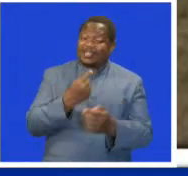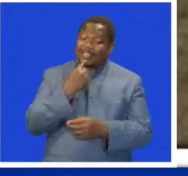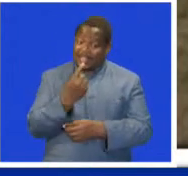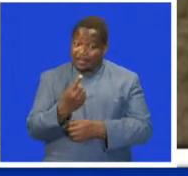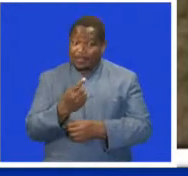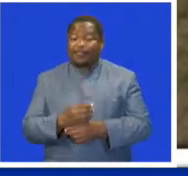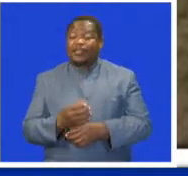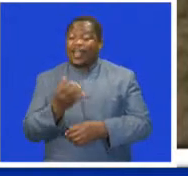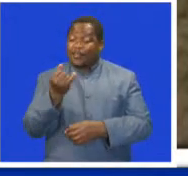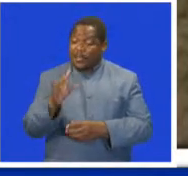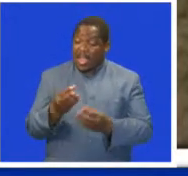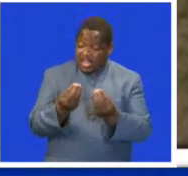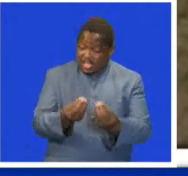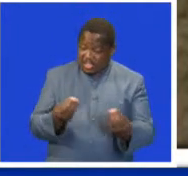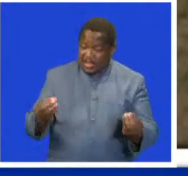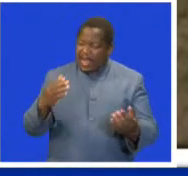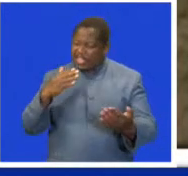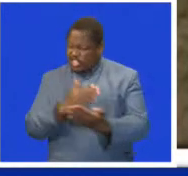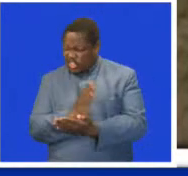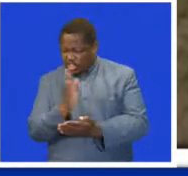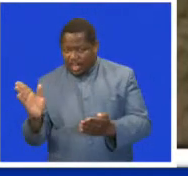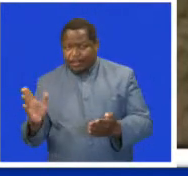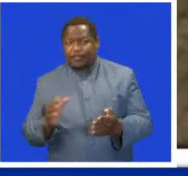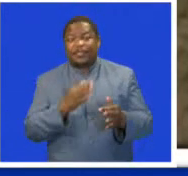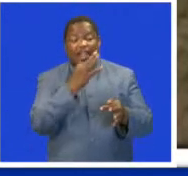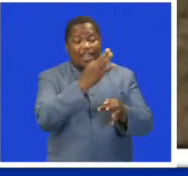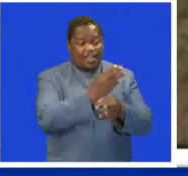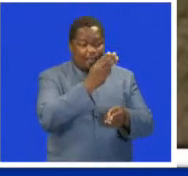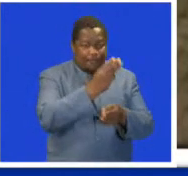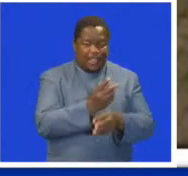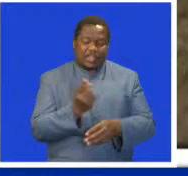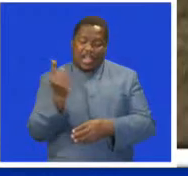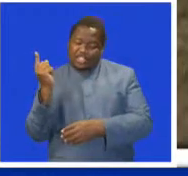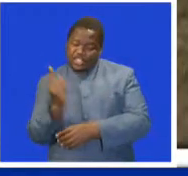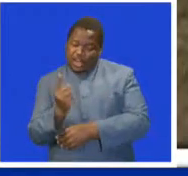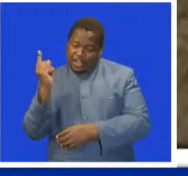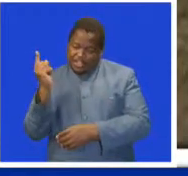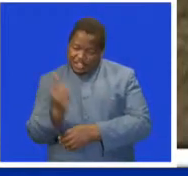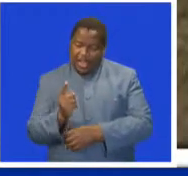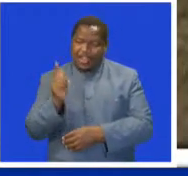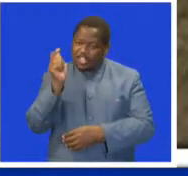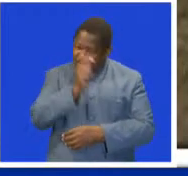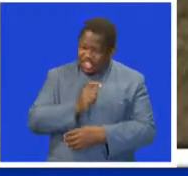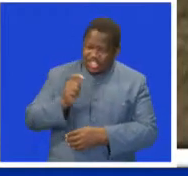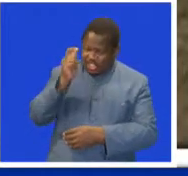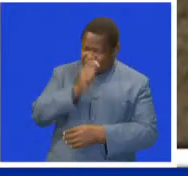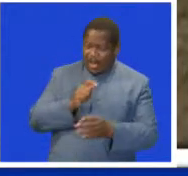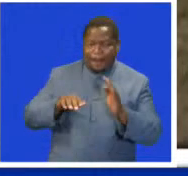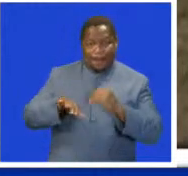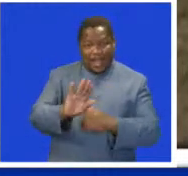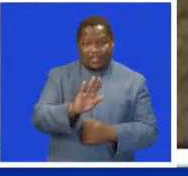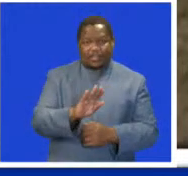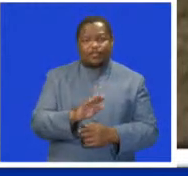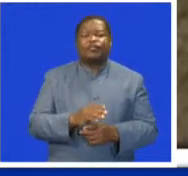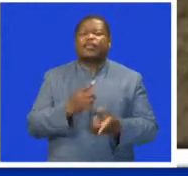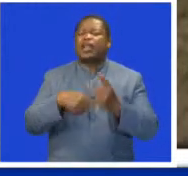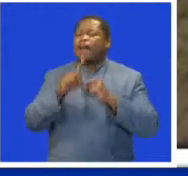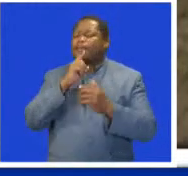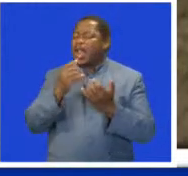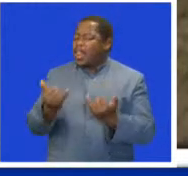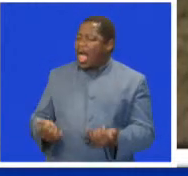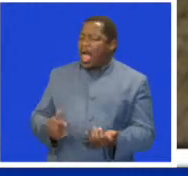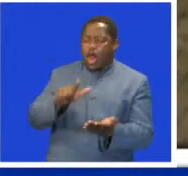lokuthi umntwana ungamshayi noma ngayini umcondise ngeliswadi imthetho emakhaya likhaya nalelo khaya nemthetho